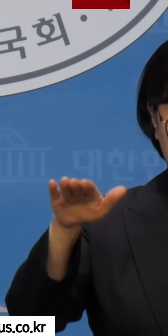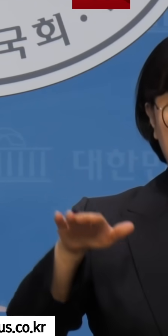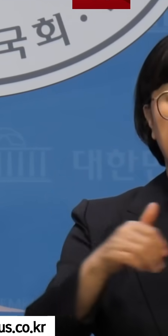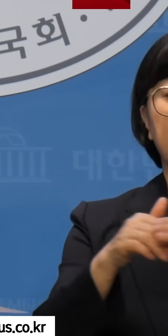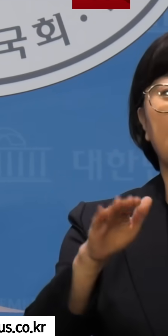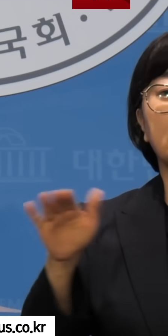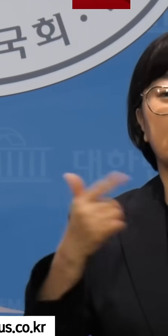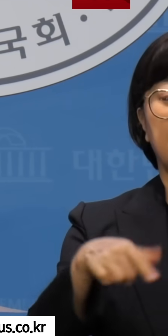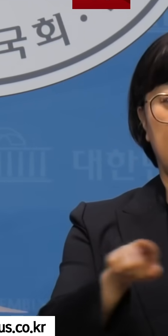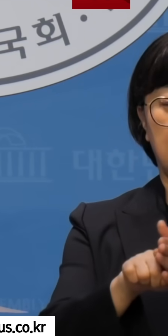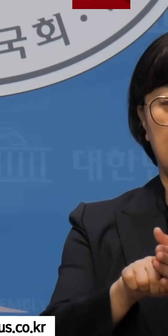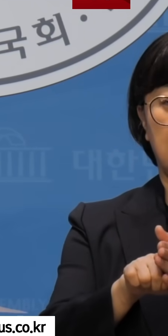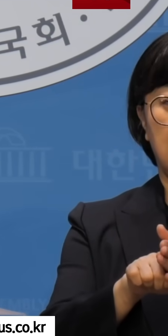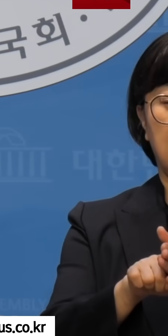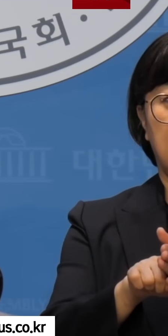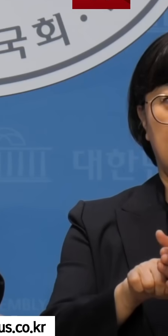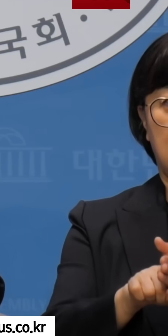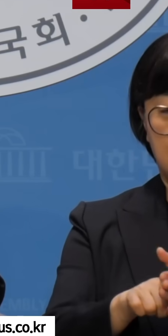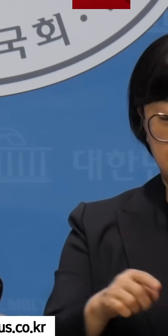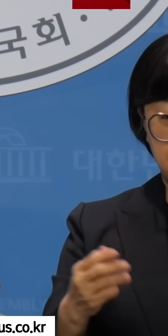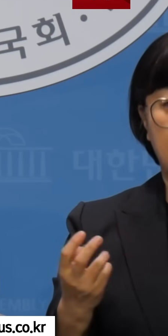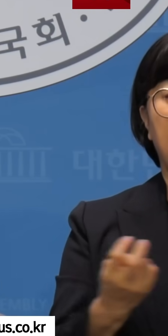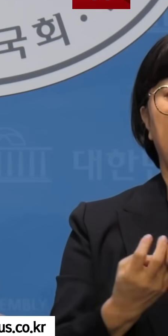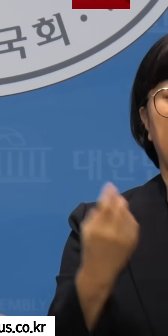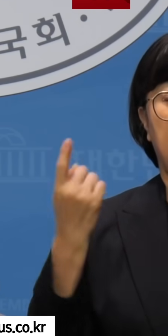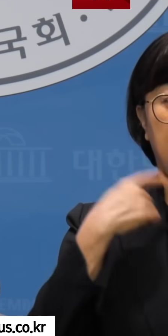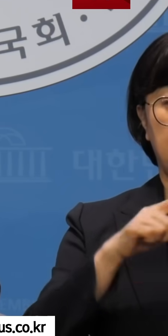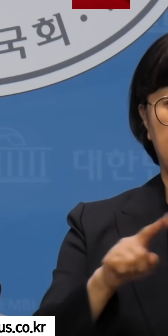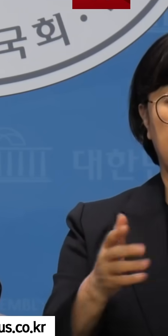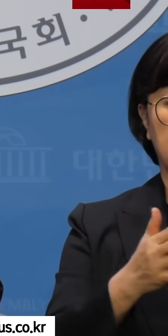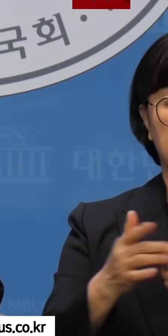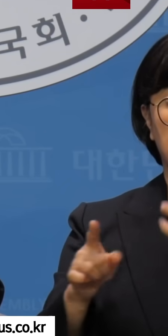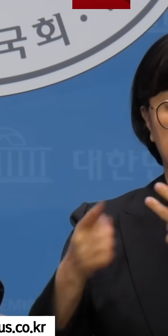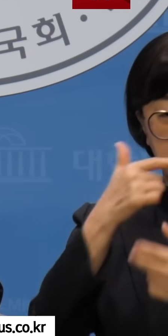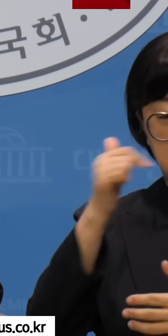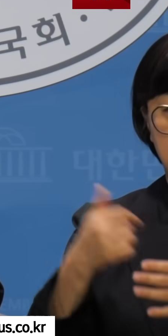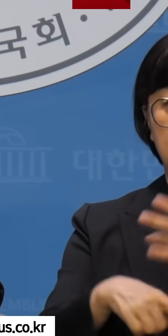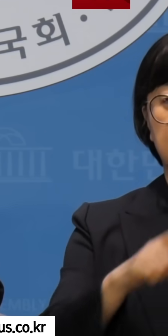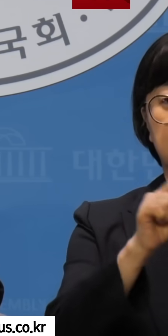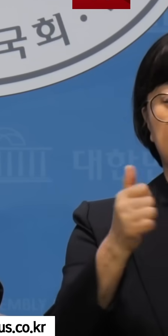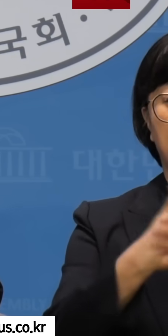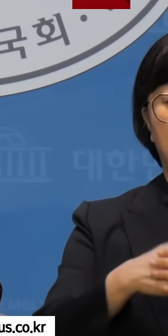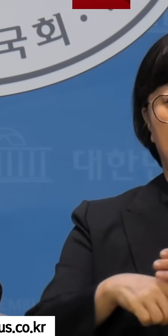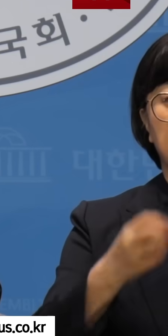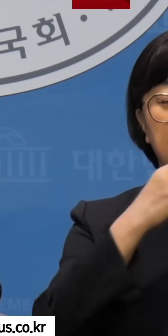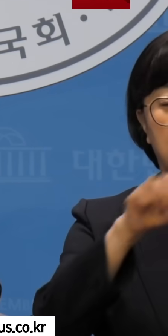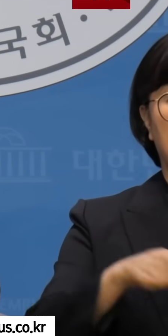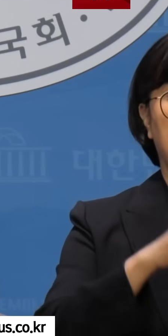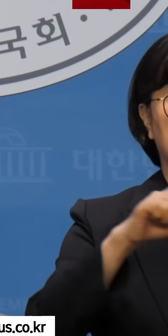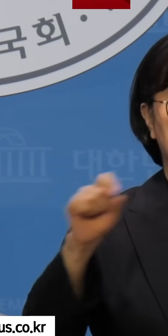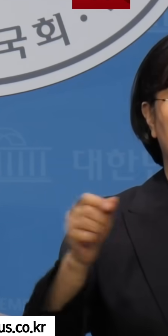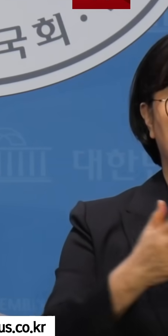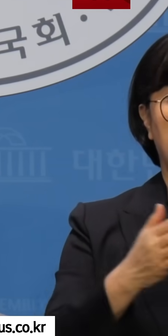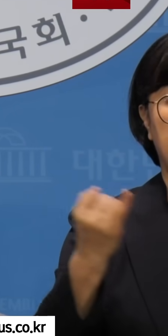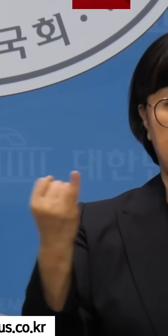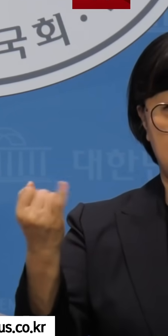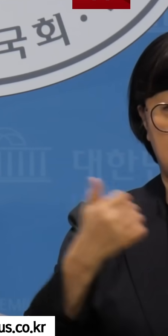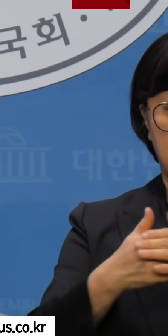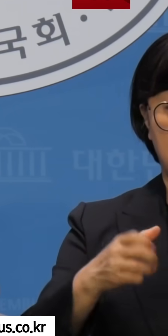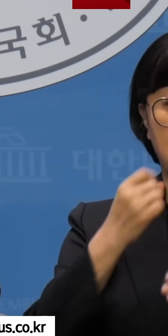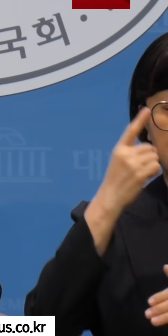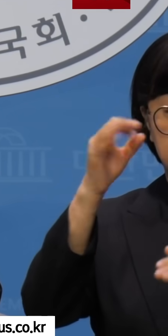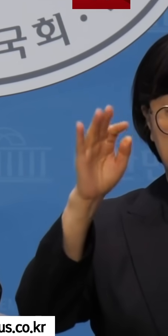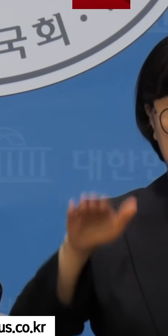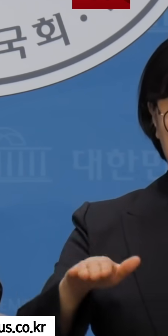해결할 획기적 대안에 합의해야 합니다. 대기업과 중소기업, 수도권과 지방, 남성과 여성의 임금 격차를 어떻게